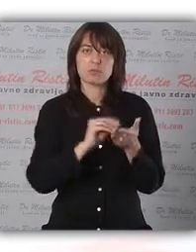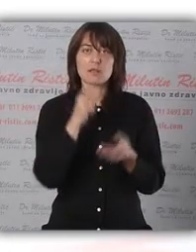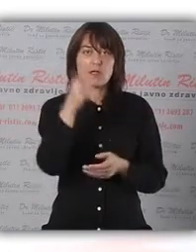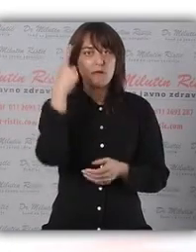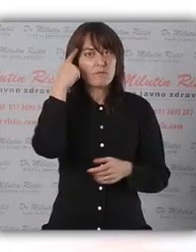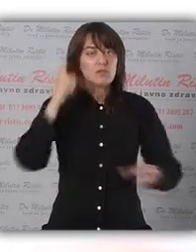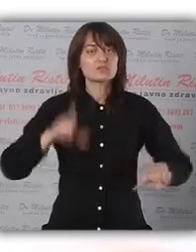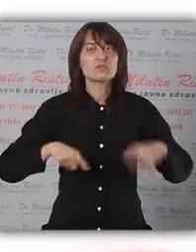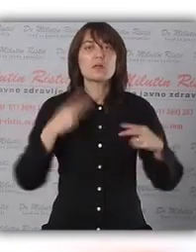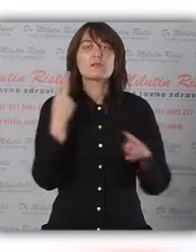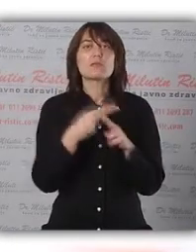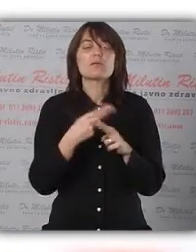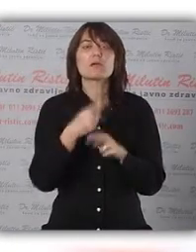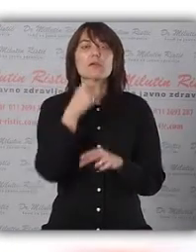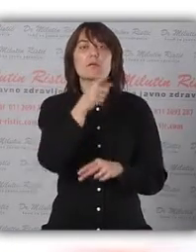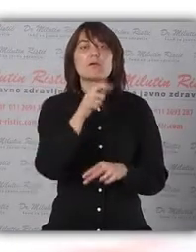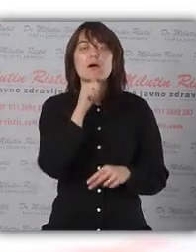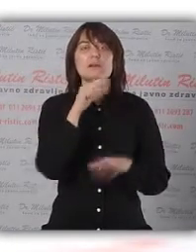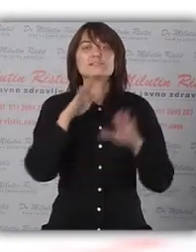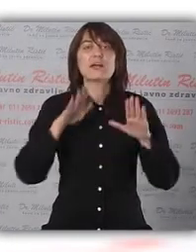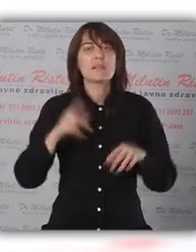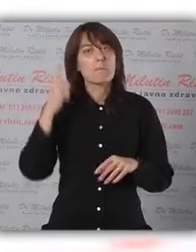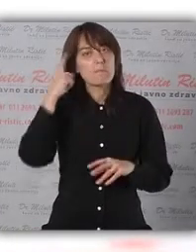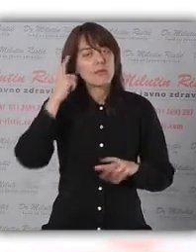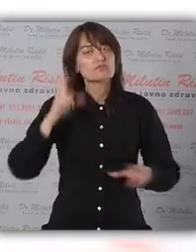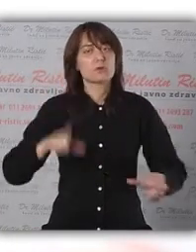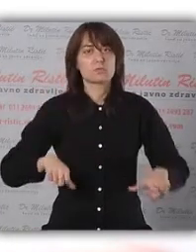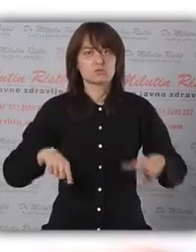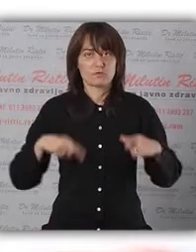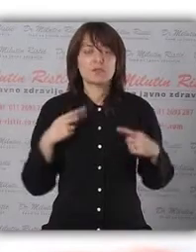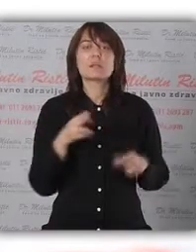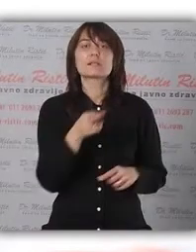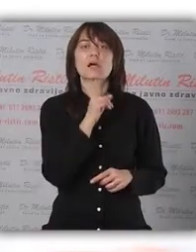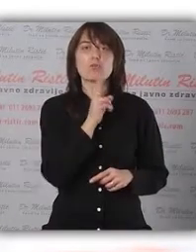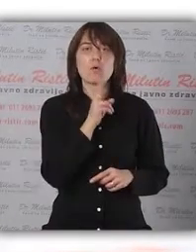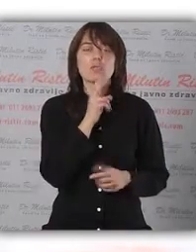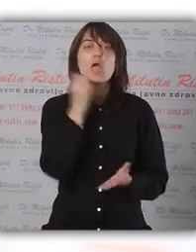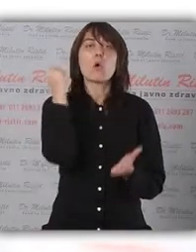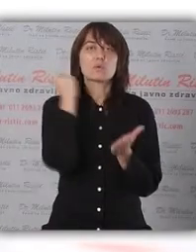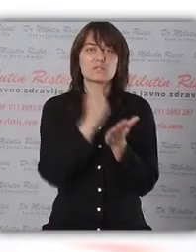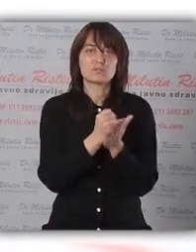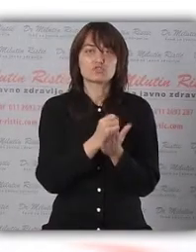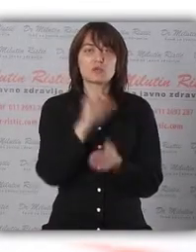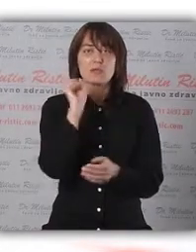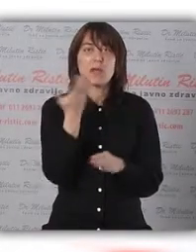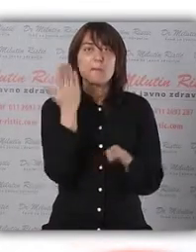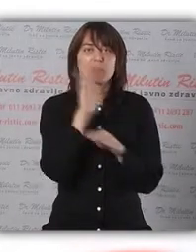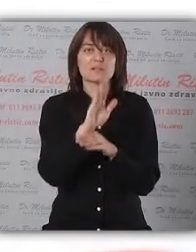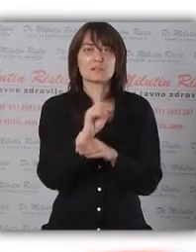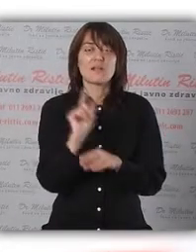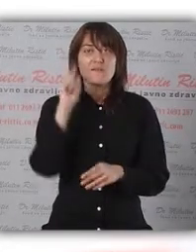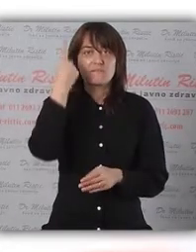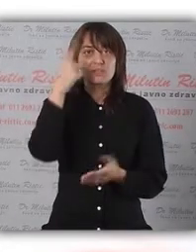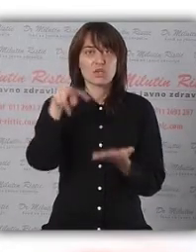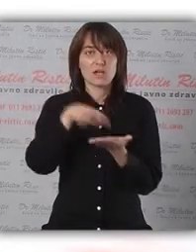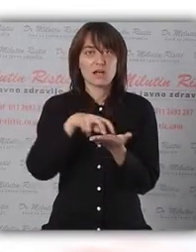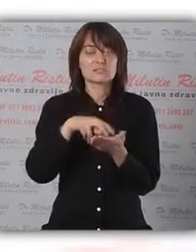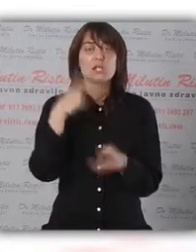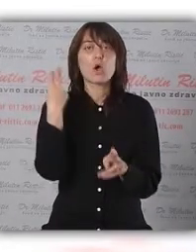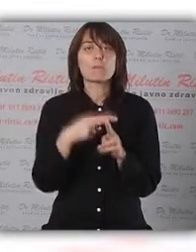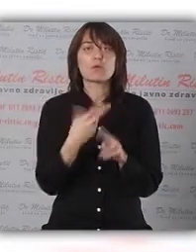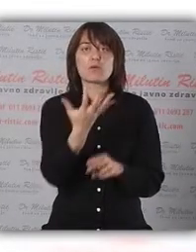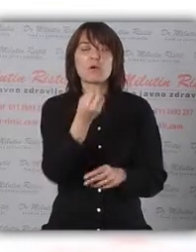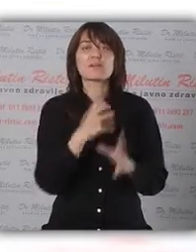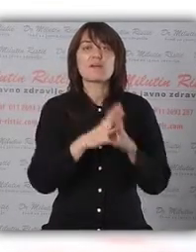čak i definisala takav način života nazivajući ga sedentarnim načinom života, za koji je utvrđeno da predstavlja